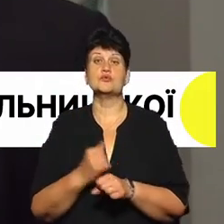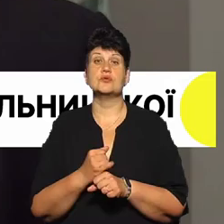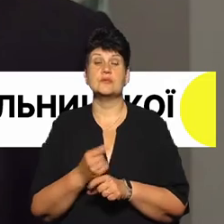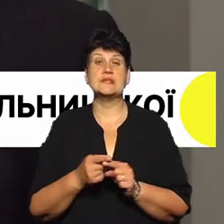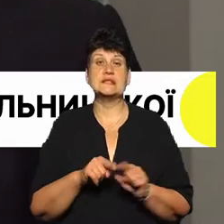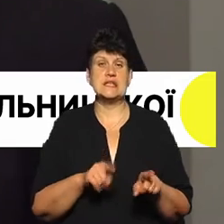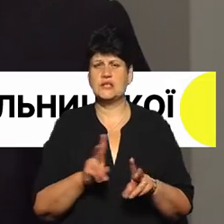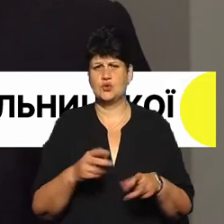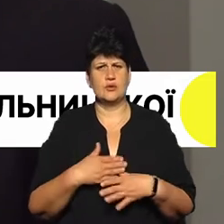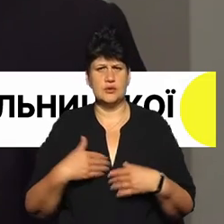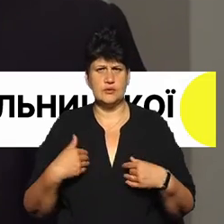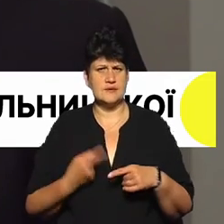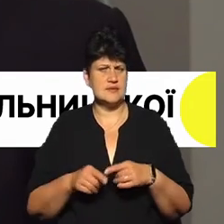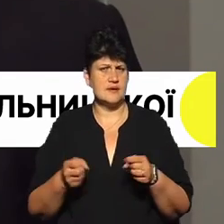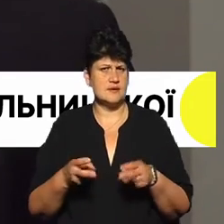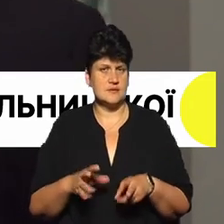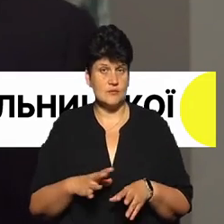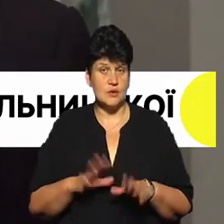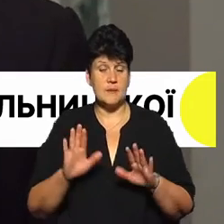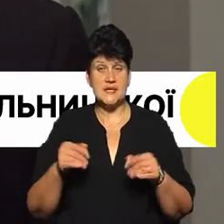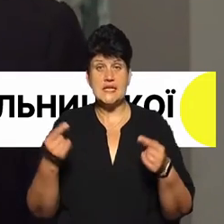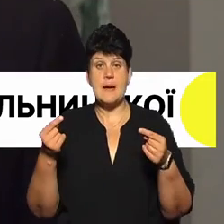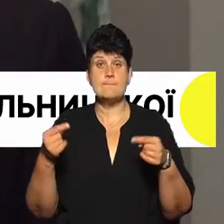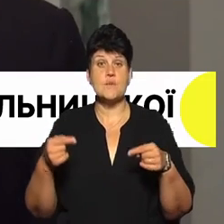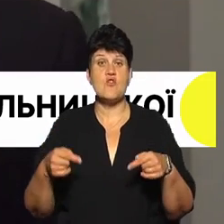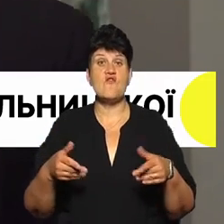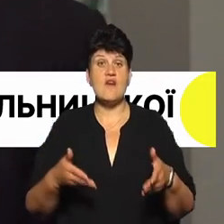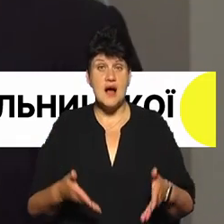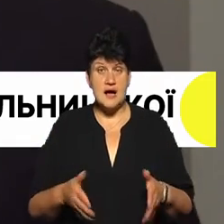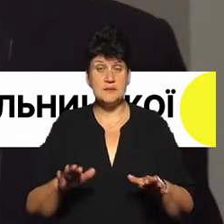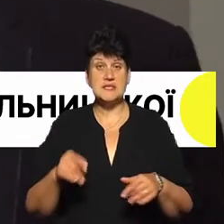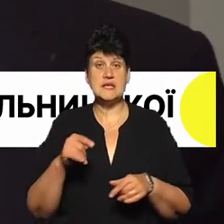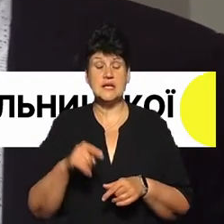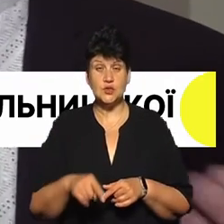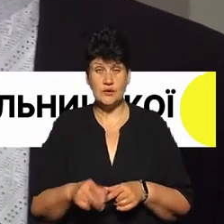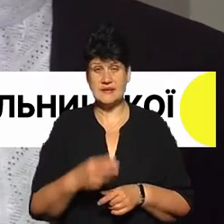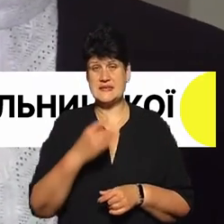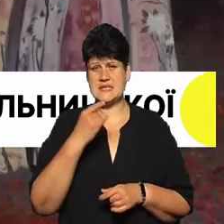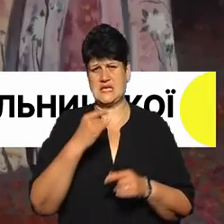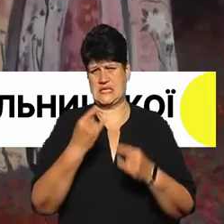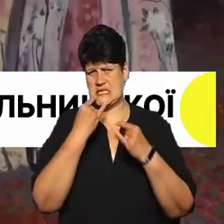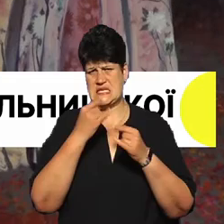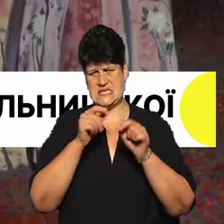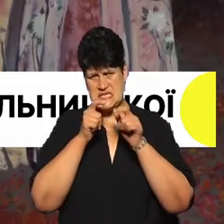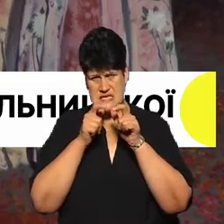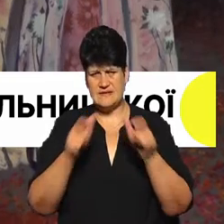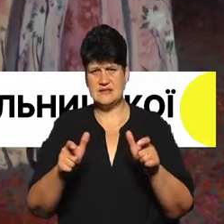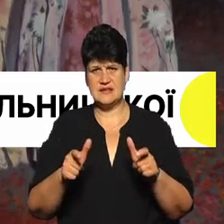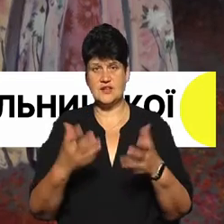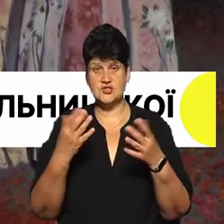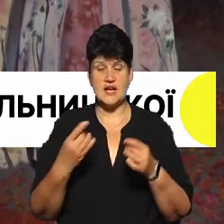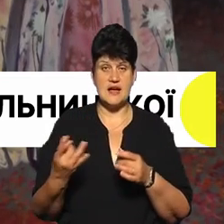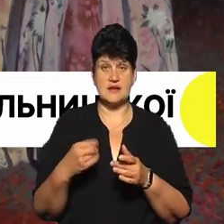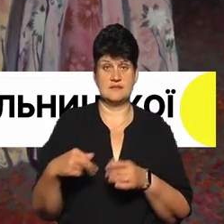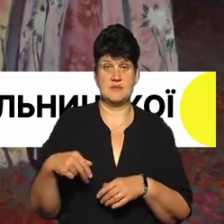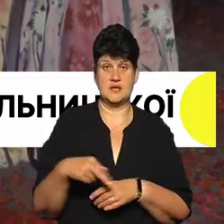дуже-дуже ризиковано. Після провалу, після того, як публіка засвистала оперу, ще раз вийти і наново зіграти,